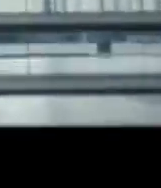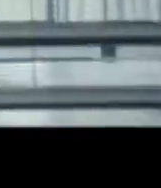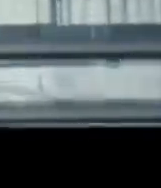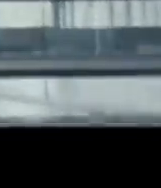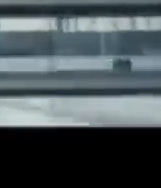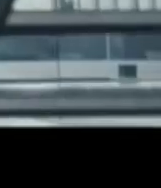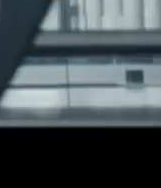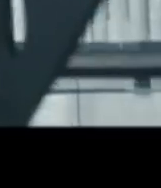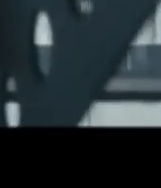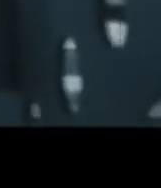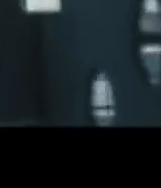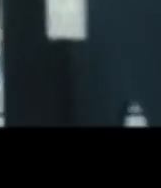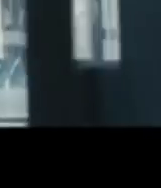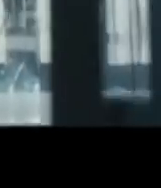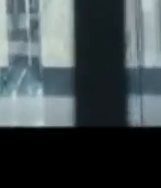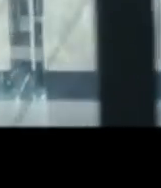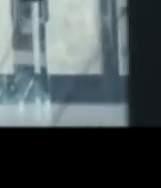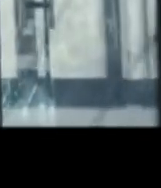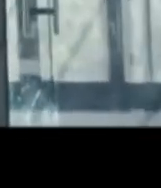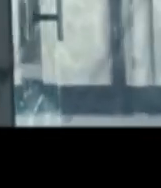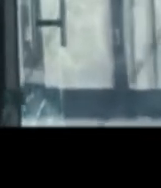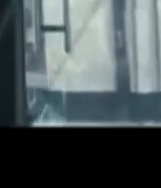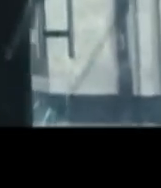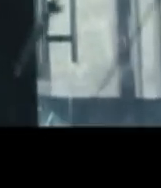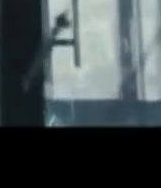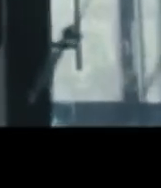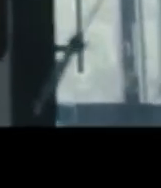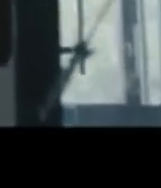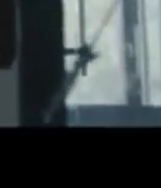ლიფტიდან გამოვდიოდი და ოფისი ცარიელი იყო.